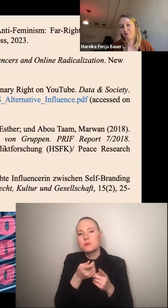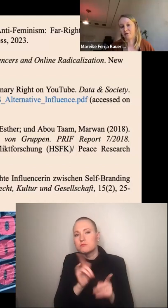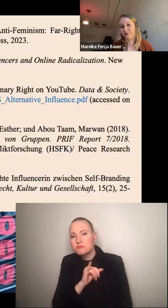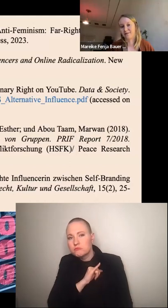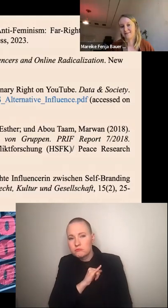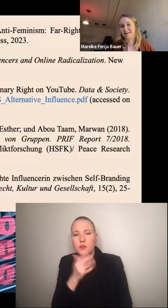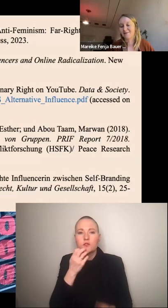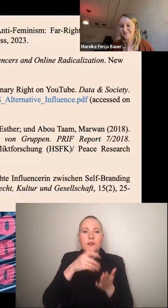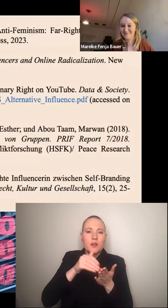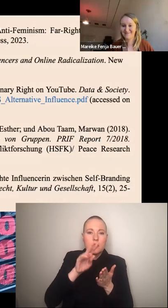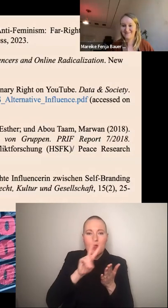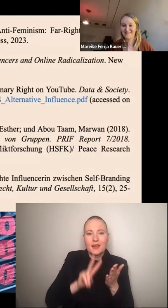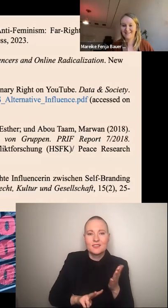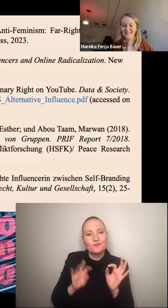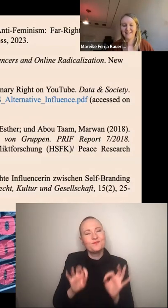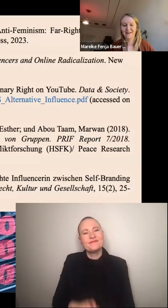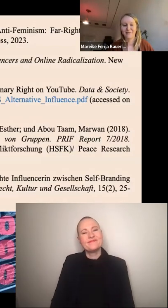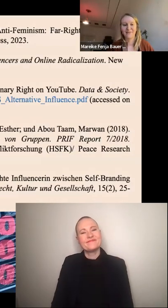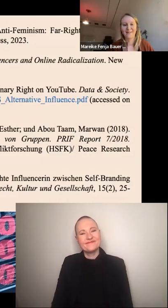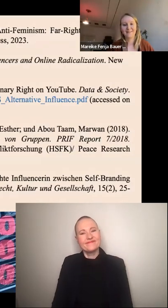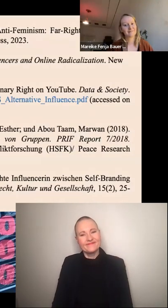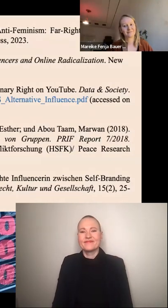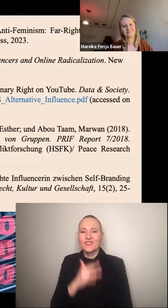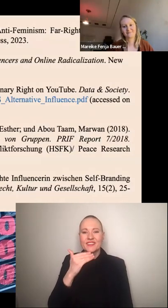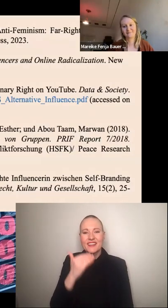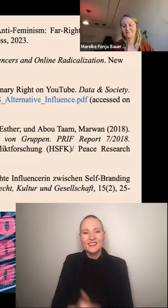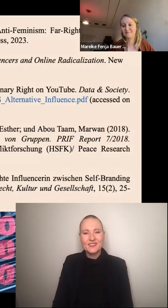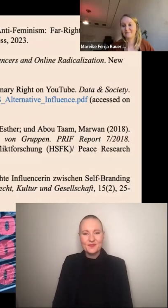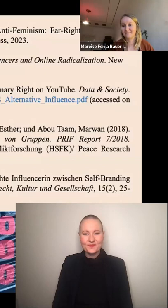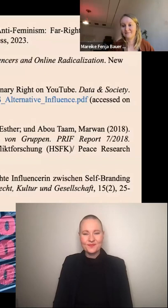andere person ja noch interessant vielen dank